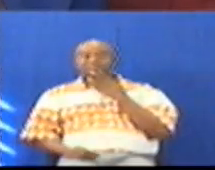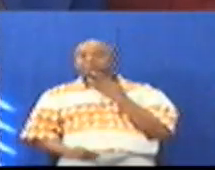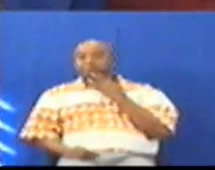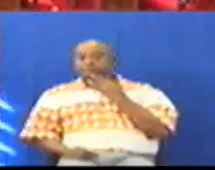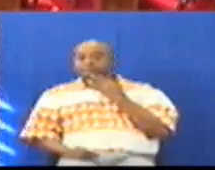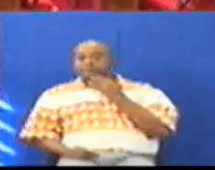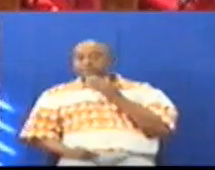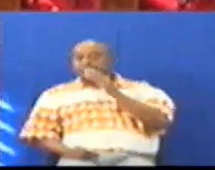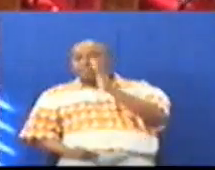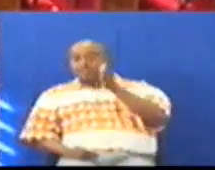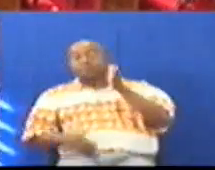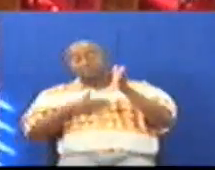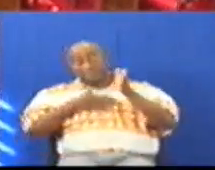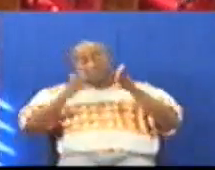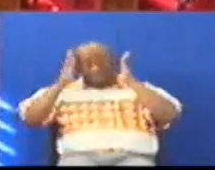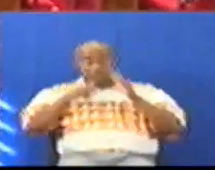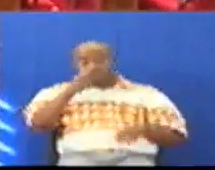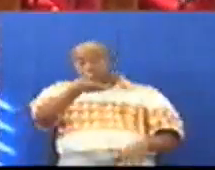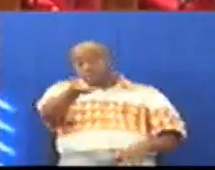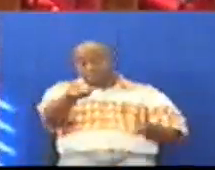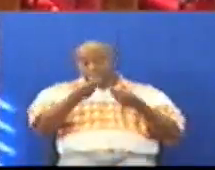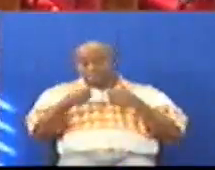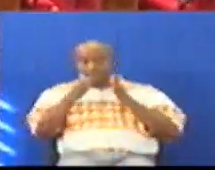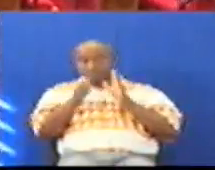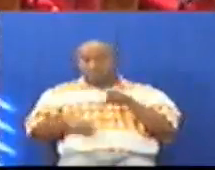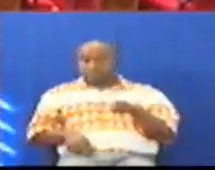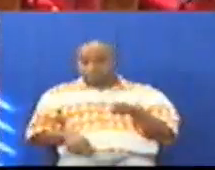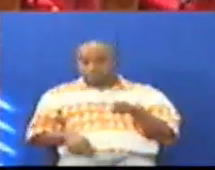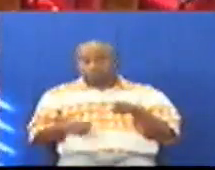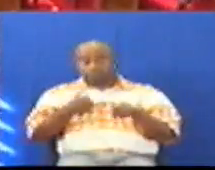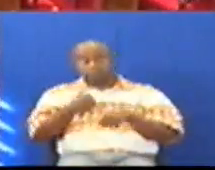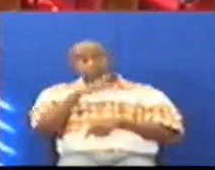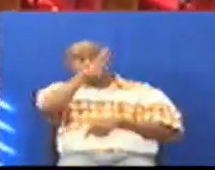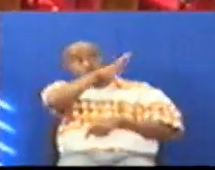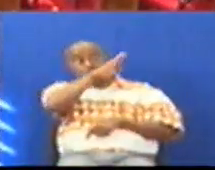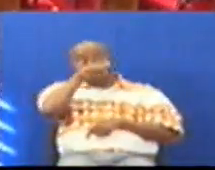Asante Mheshimiwa Speaker kwa kunipa nafasi jioni hii kuchangia